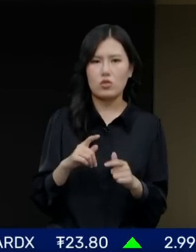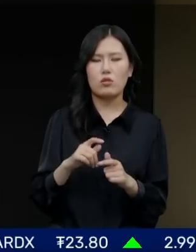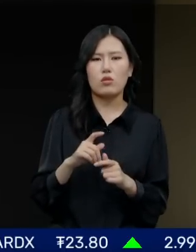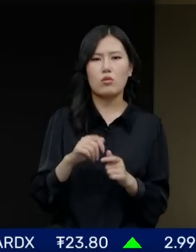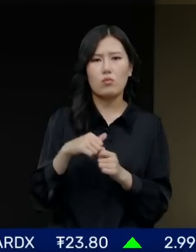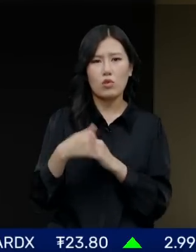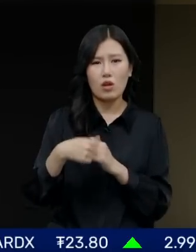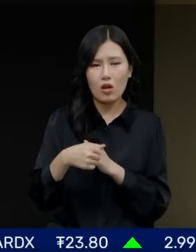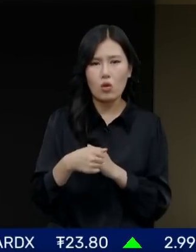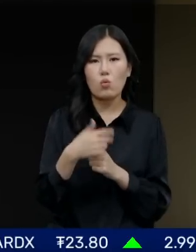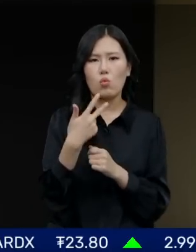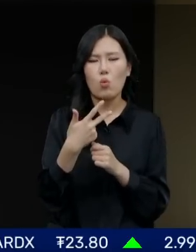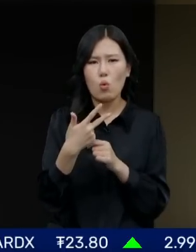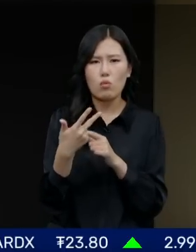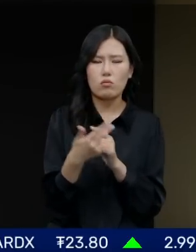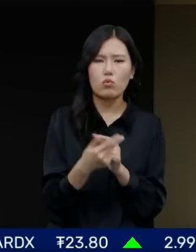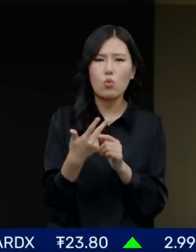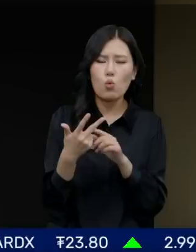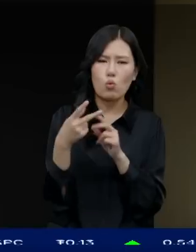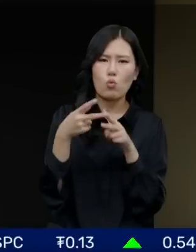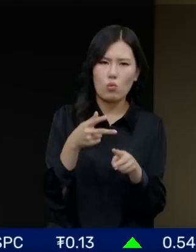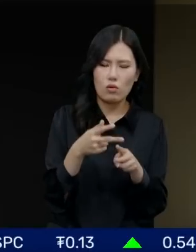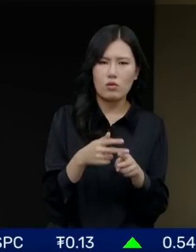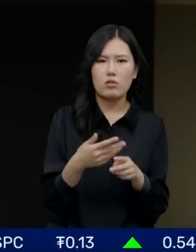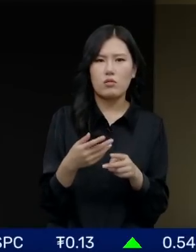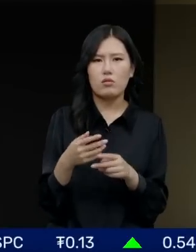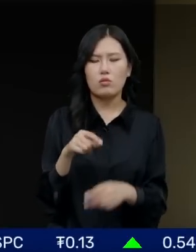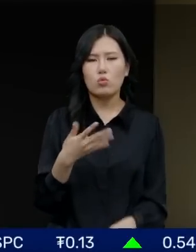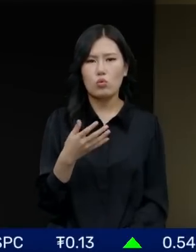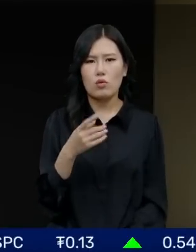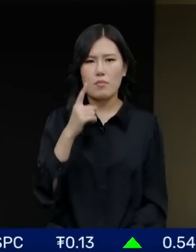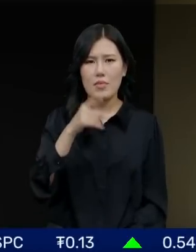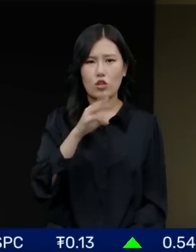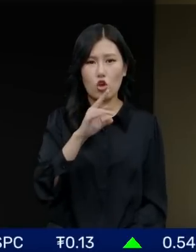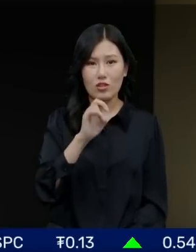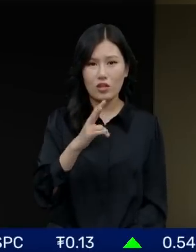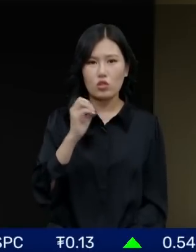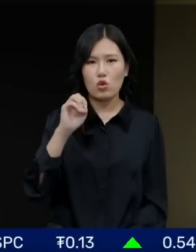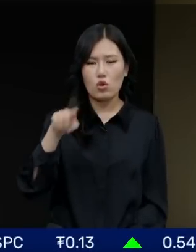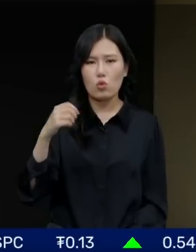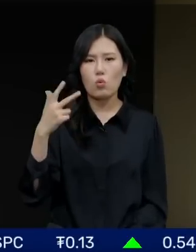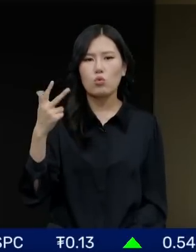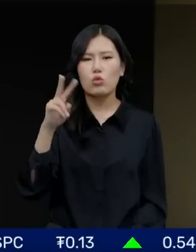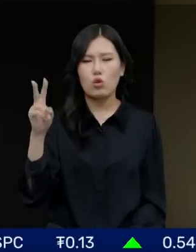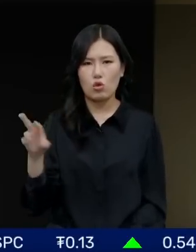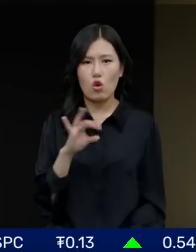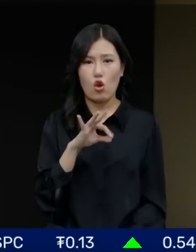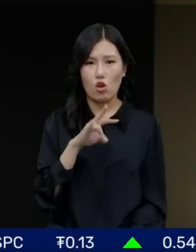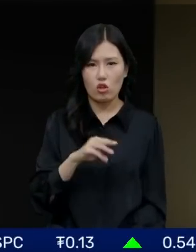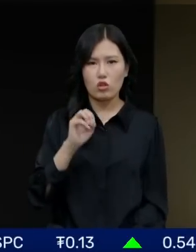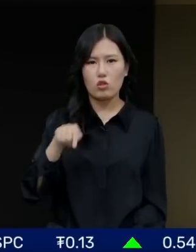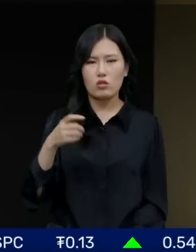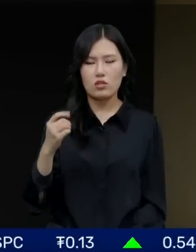дахин, гаралтын 2 дахин буурсан. Жишээ нь гаралтын 1000 токен $0.3 бол оролтынх нь